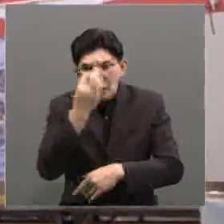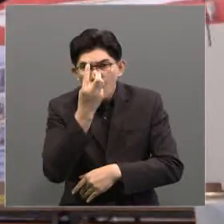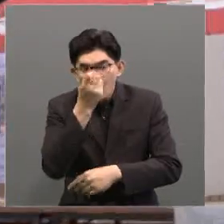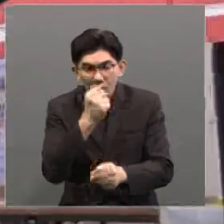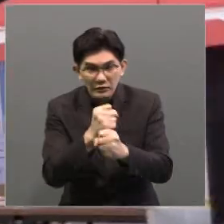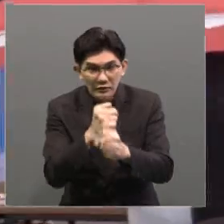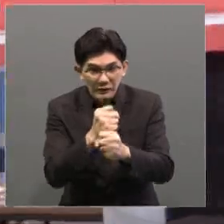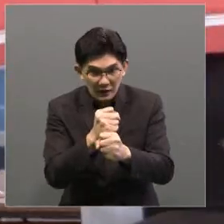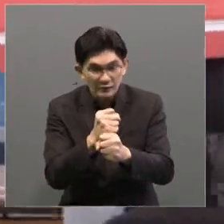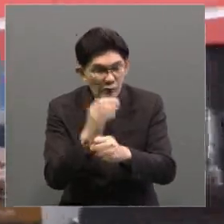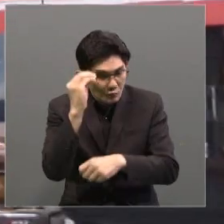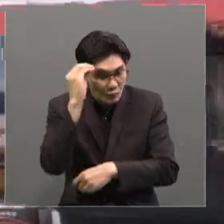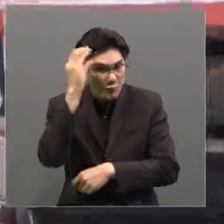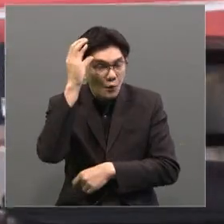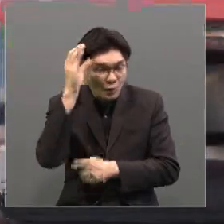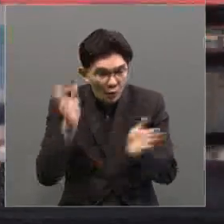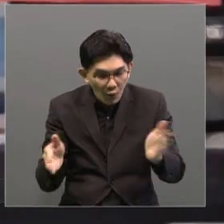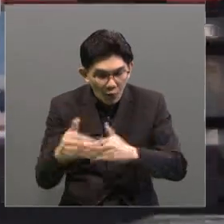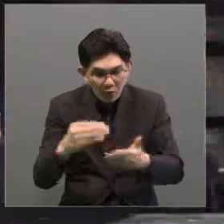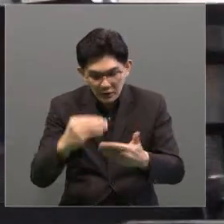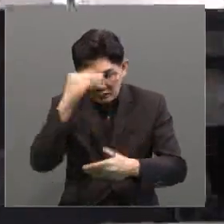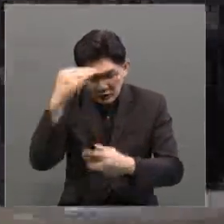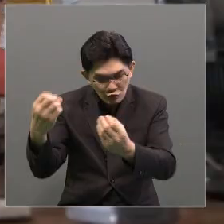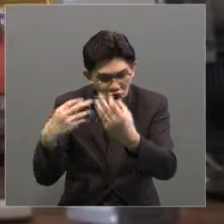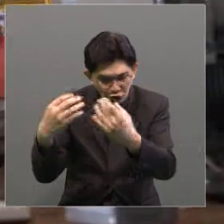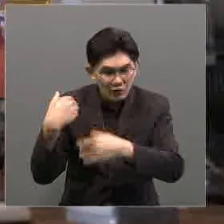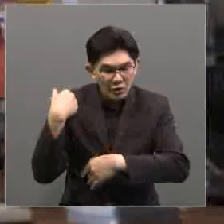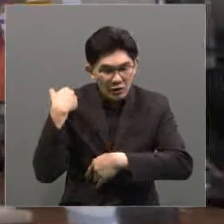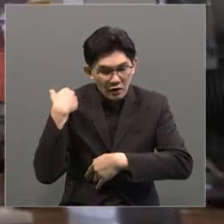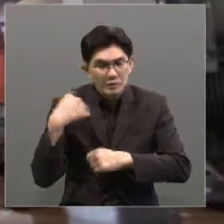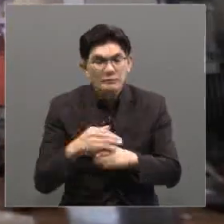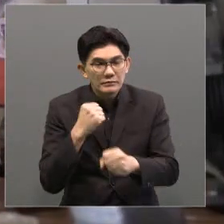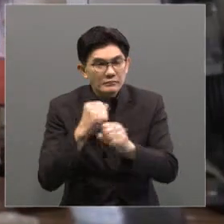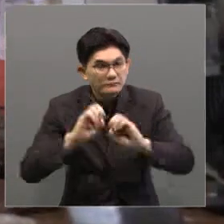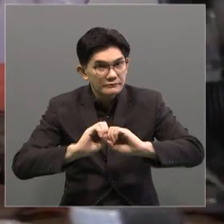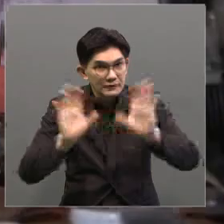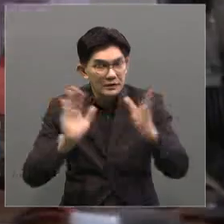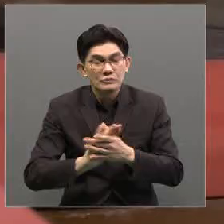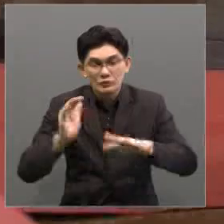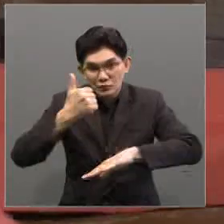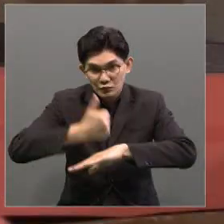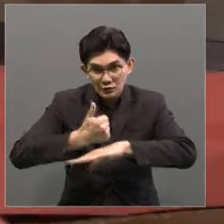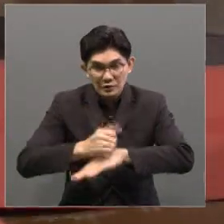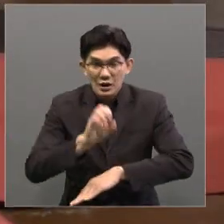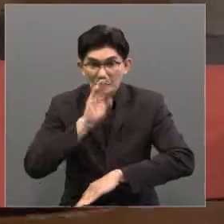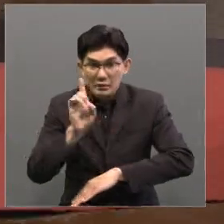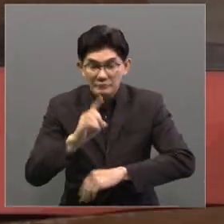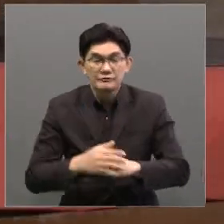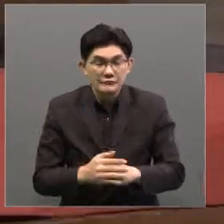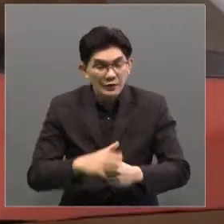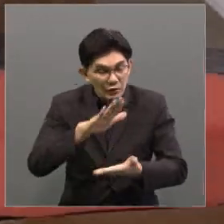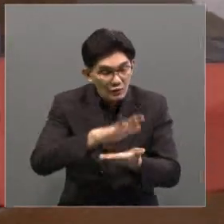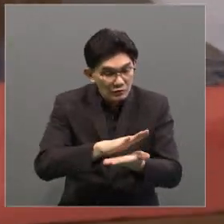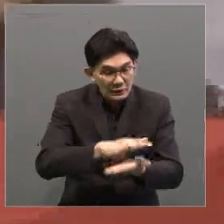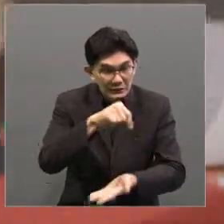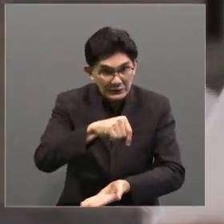มือทำจากความรู้ที่ได้รับในห้องเรียนมาปฏิบัติให้เกิดเป็นรูปธรรมท่านผู้อำนวยการยังเน้นย้ำอีกว่าทางโรงเรียนเ